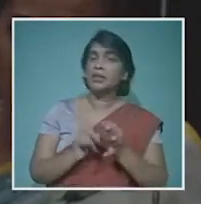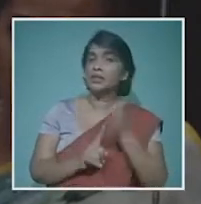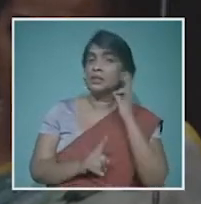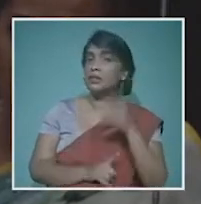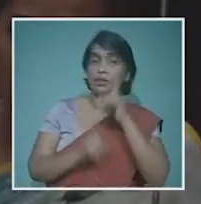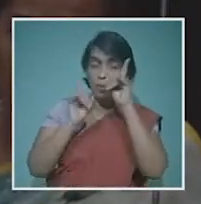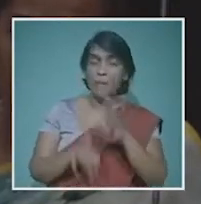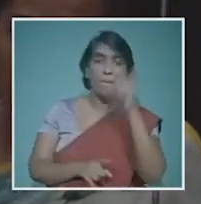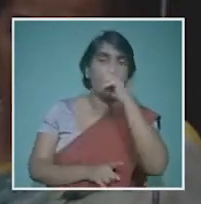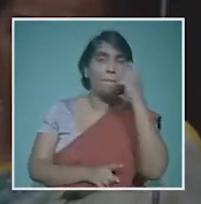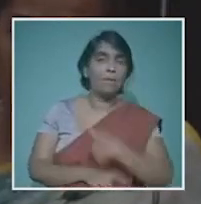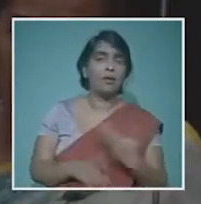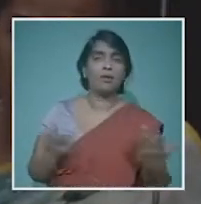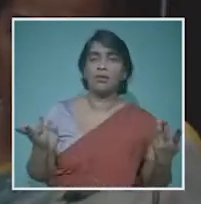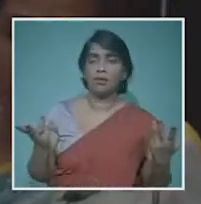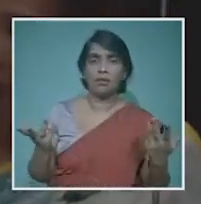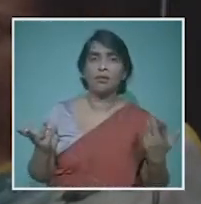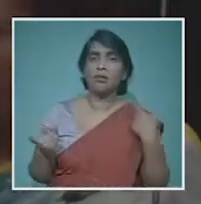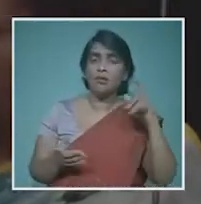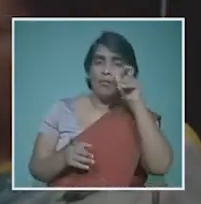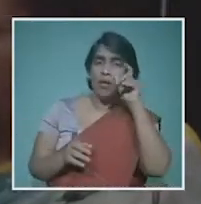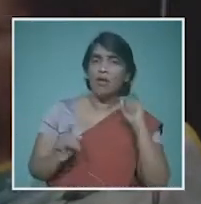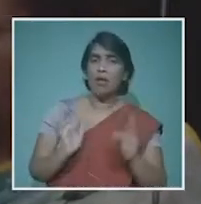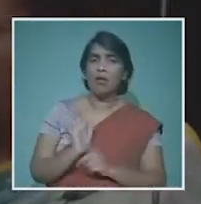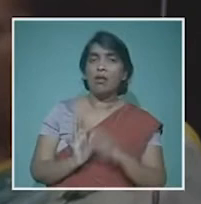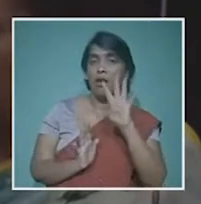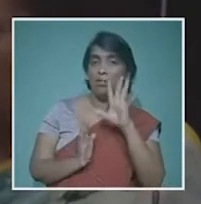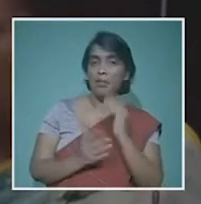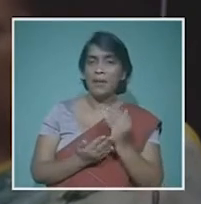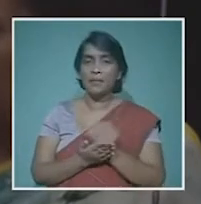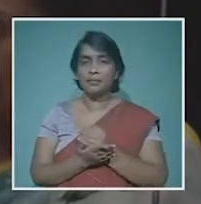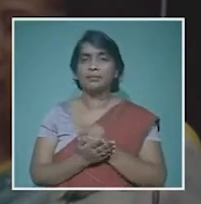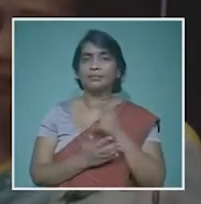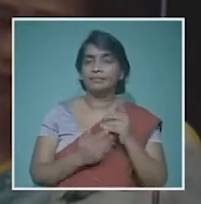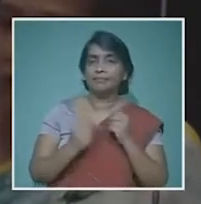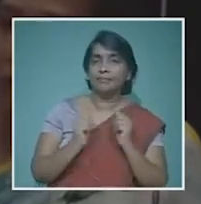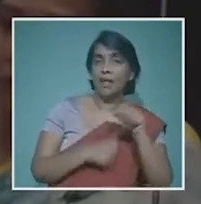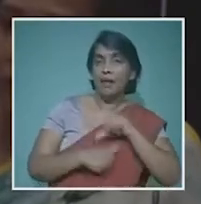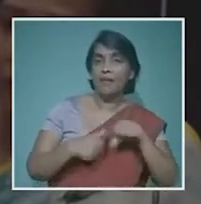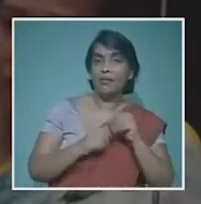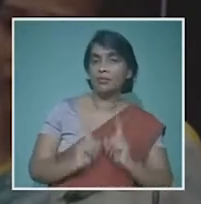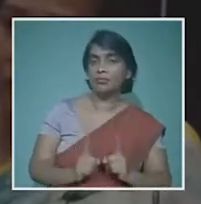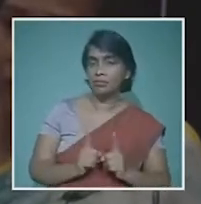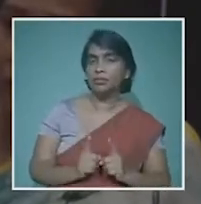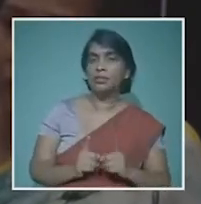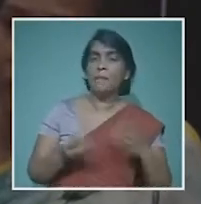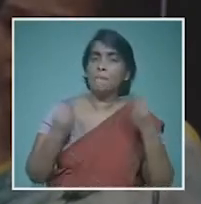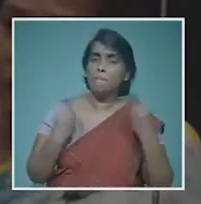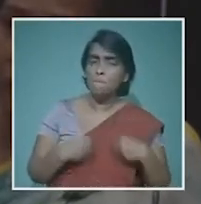ජනාධිපතිටවත් ඒ පඩි නැහැ. ඉතින් ඒගොල්ලෝ බලනවා කොහොමද 145 බේරගෙන ඒගොල්ලන්ගේ ආයතන තියාගන්නේ කියලා. මේක